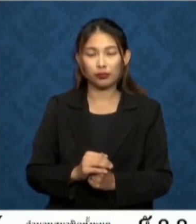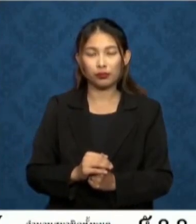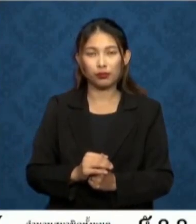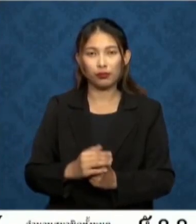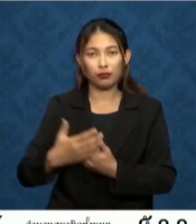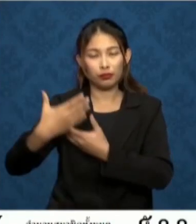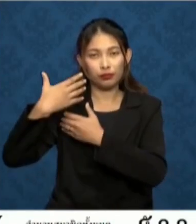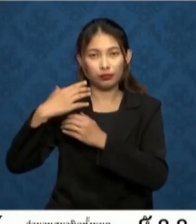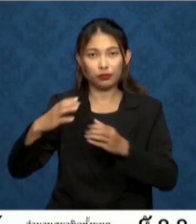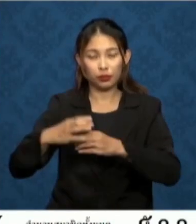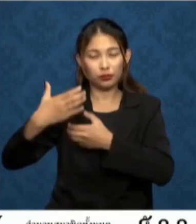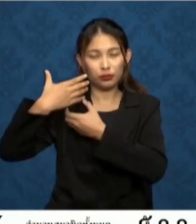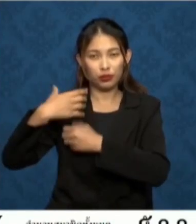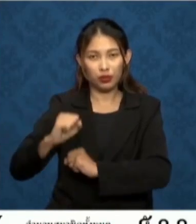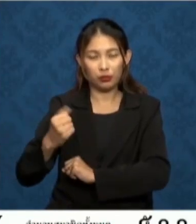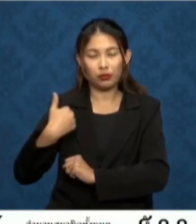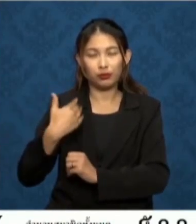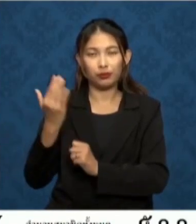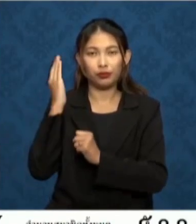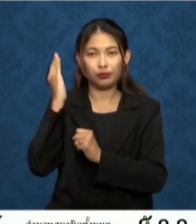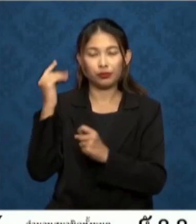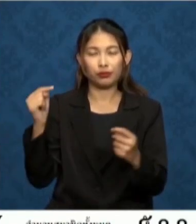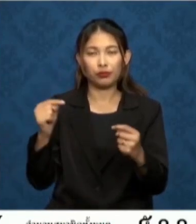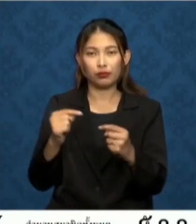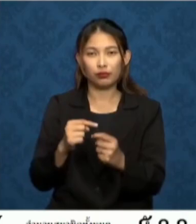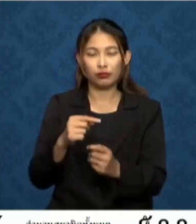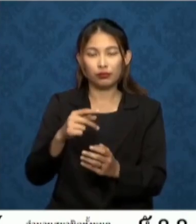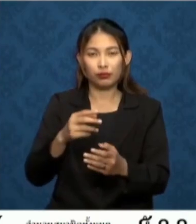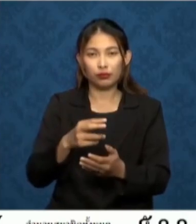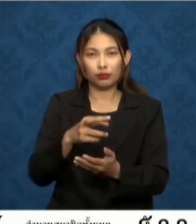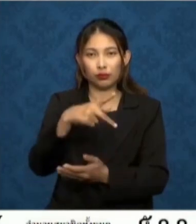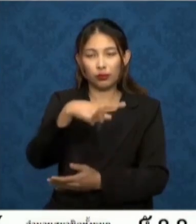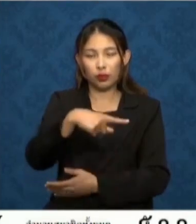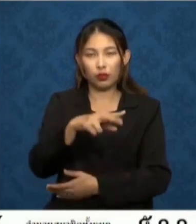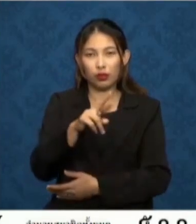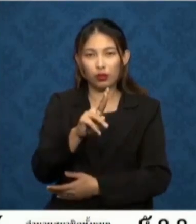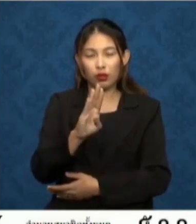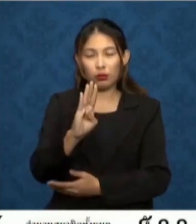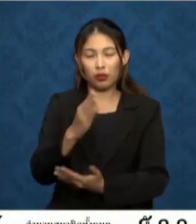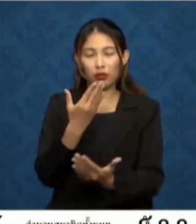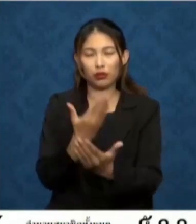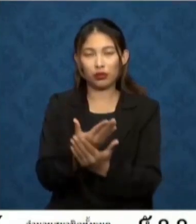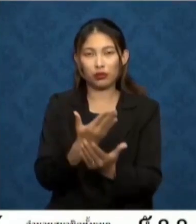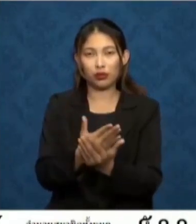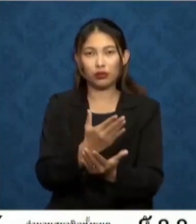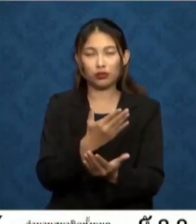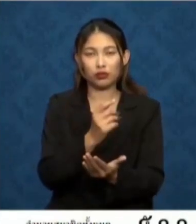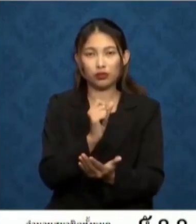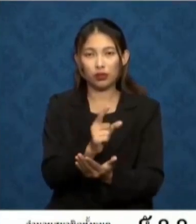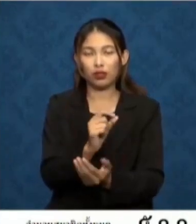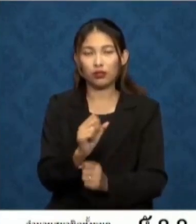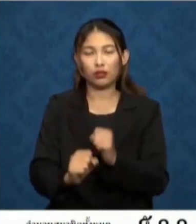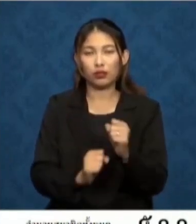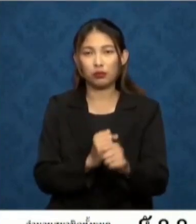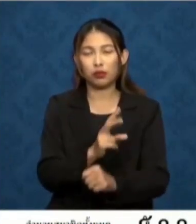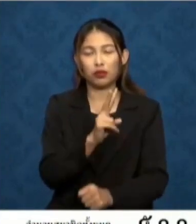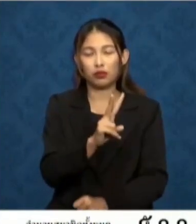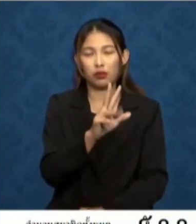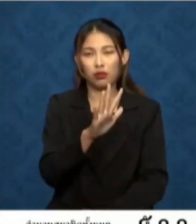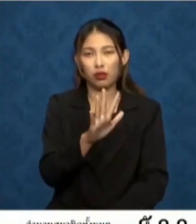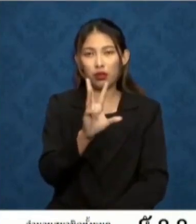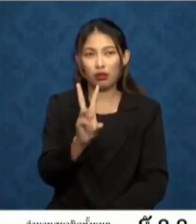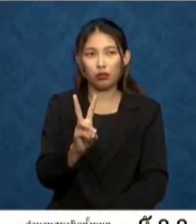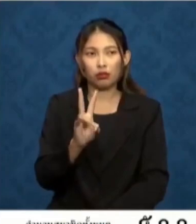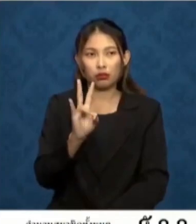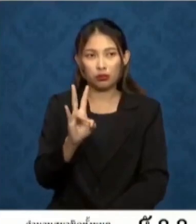ขอมีส่วนร่วมในการอภิปรายร่างพระราชบัญญัติงบประมาณรายจ่ายประจำปีงบประมาณพ.ศ. 2567ที่